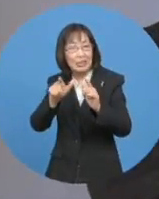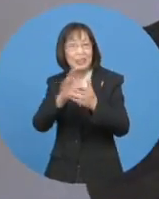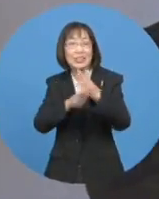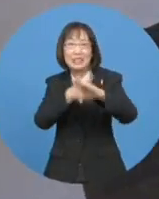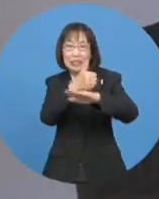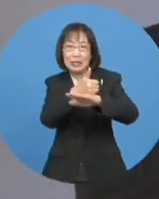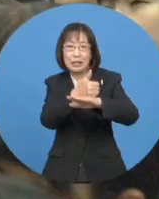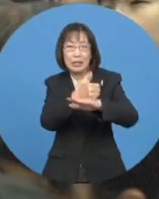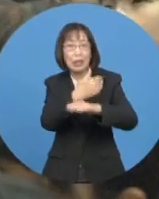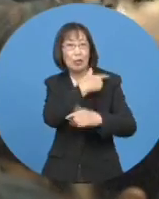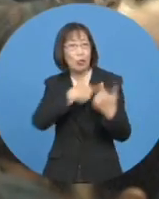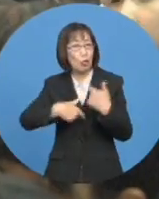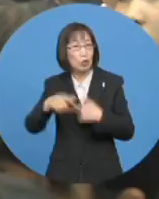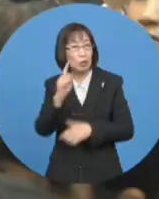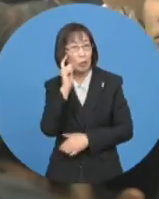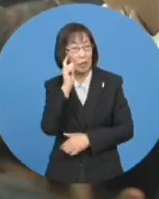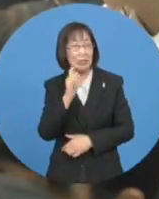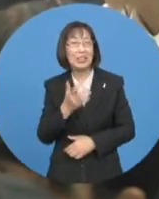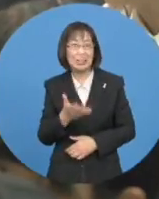しょう。